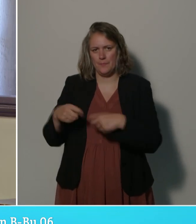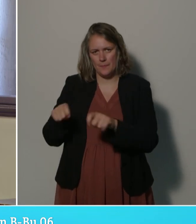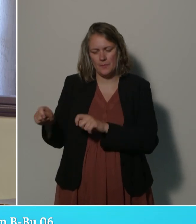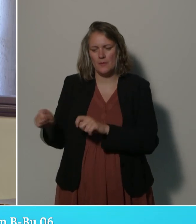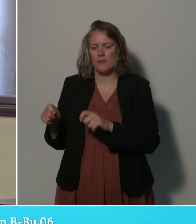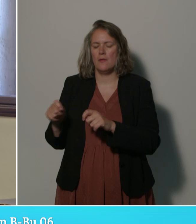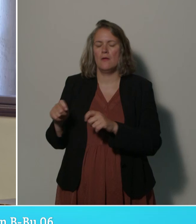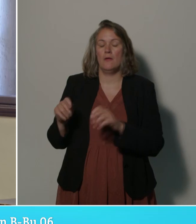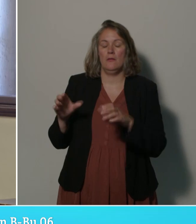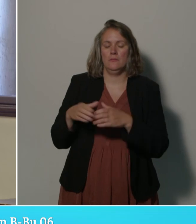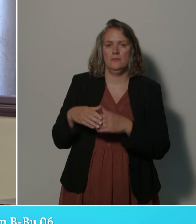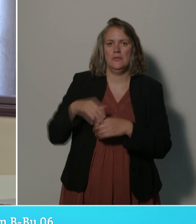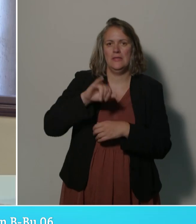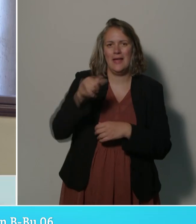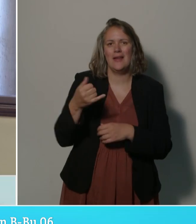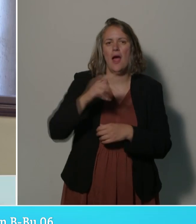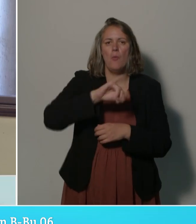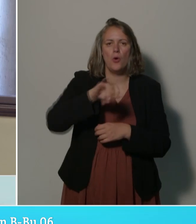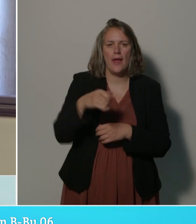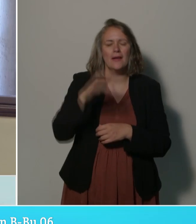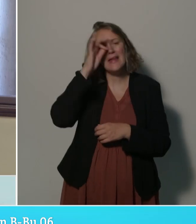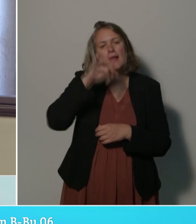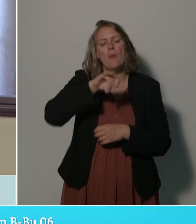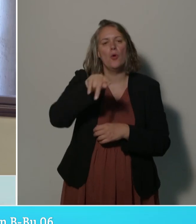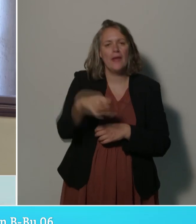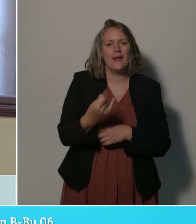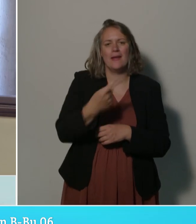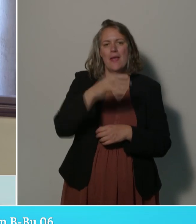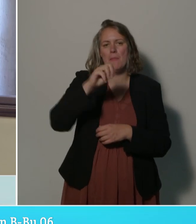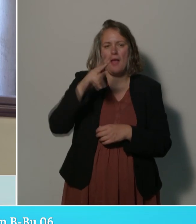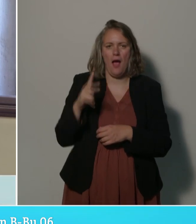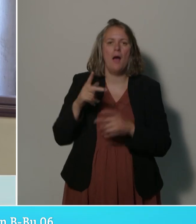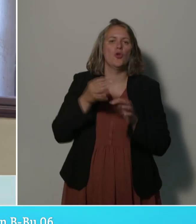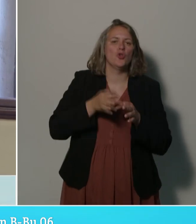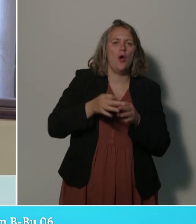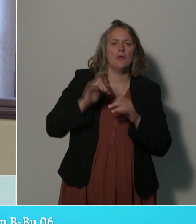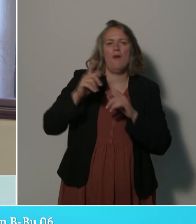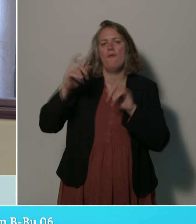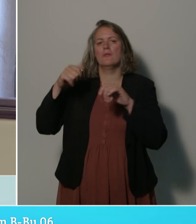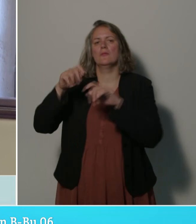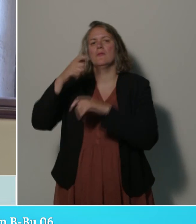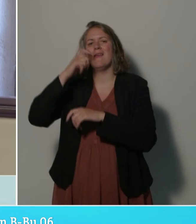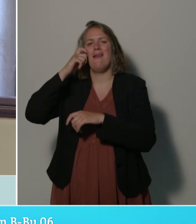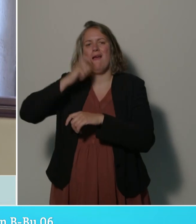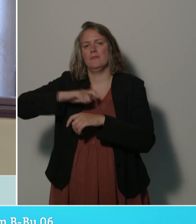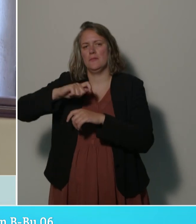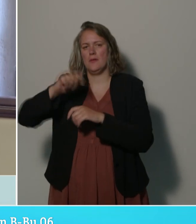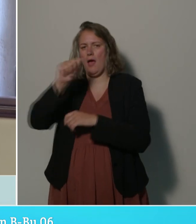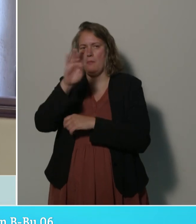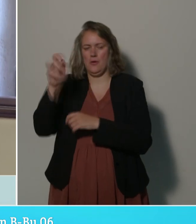Projekt GmbH und Co. KG, eine Tochter der Ernst-Appel-Stiftung. Zum einen soll die